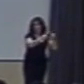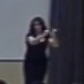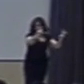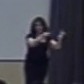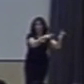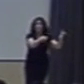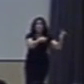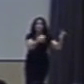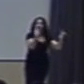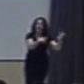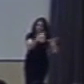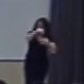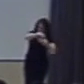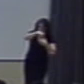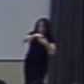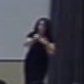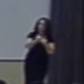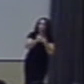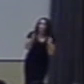producte que no és com vendre